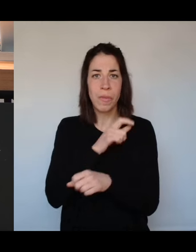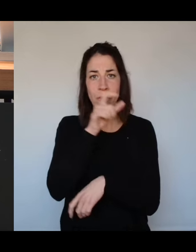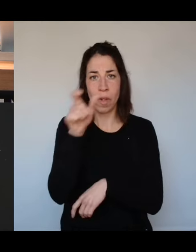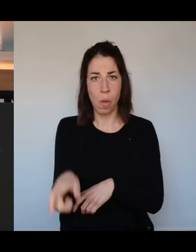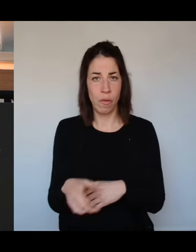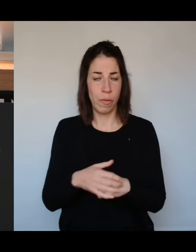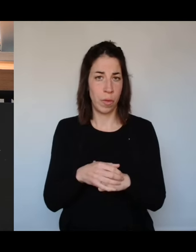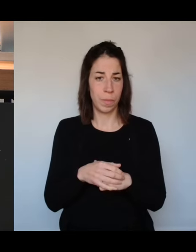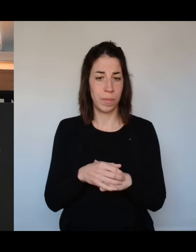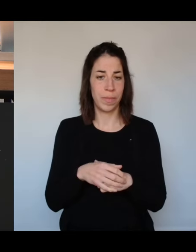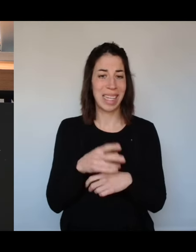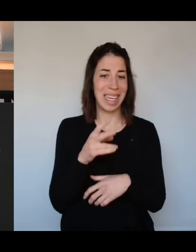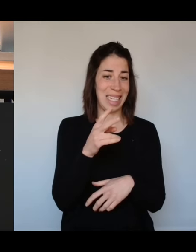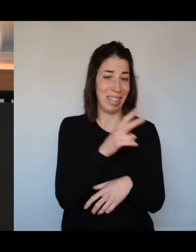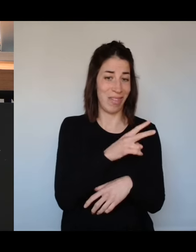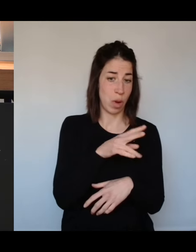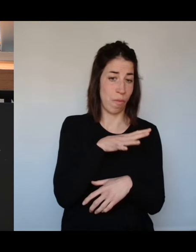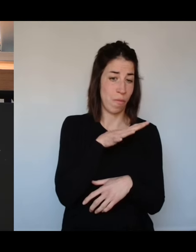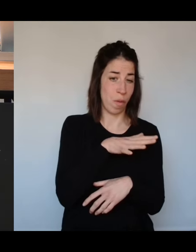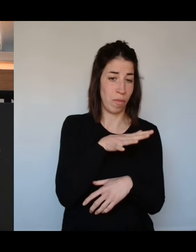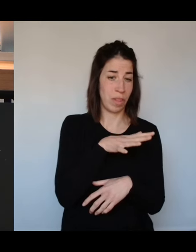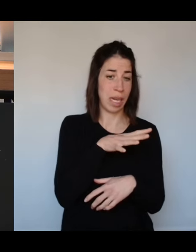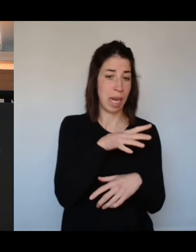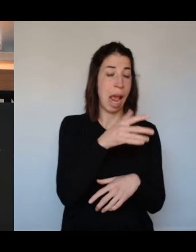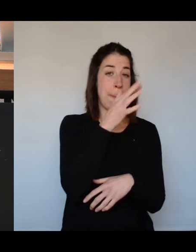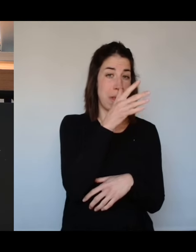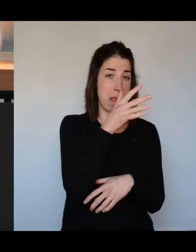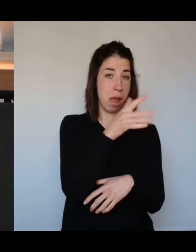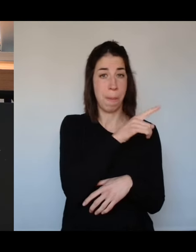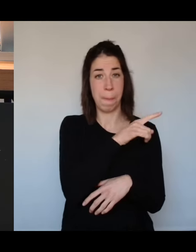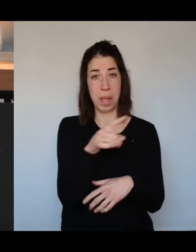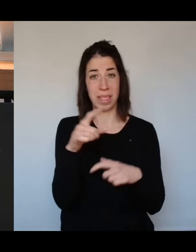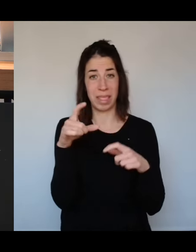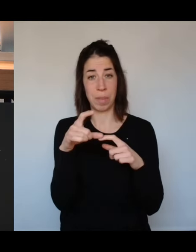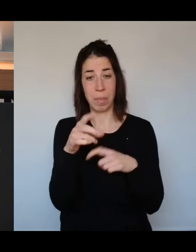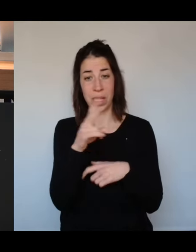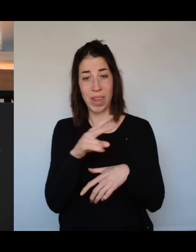2016 kam es zu knapp 5.800 Personenüberprüfungen,